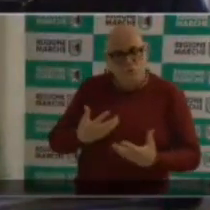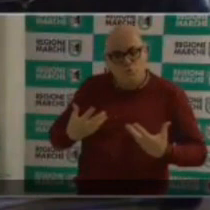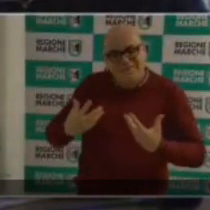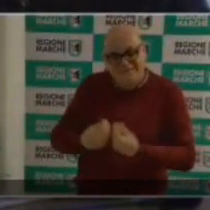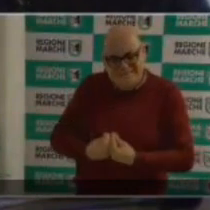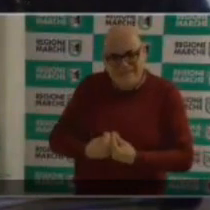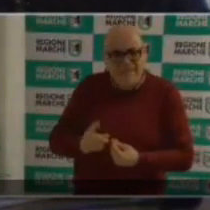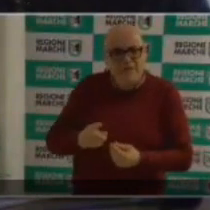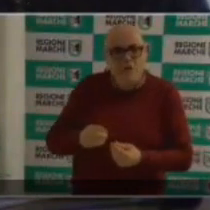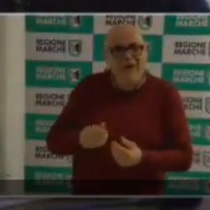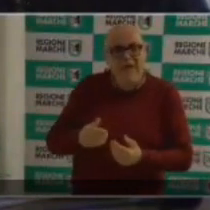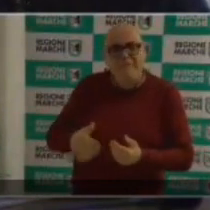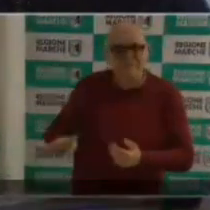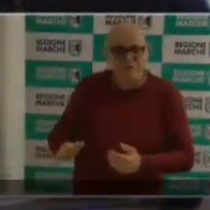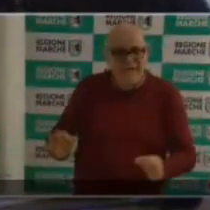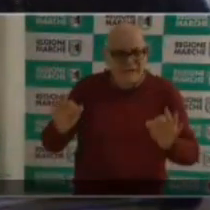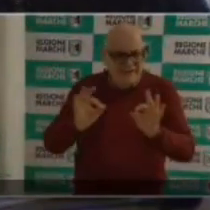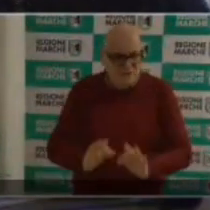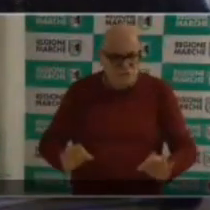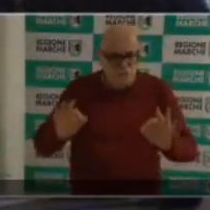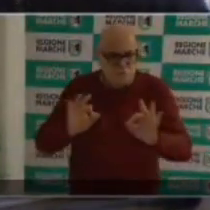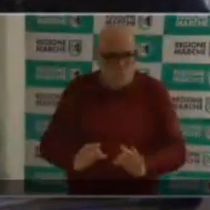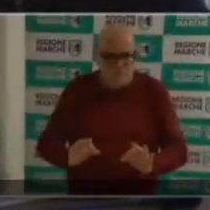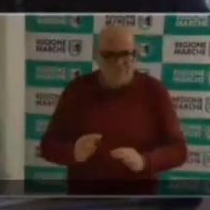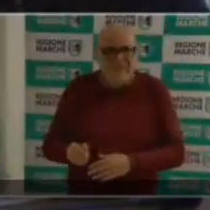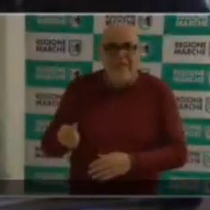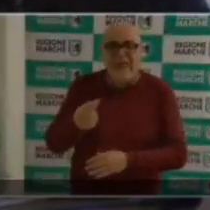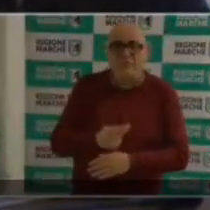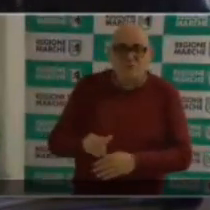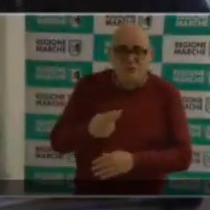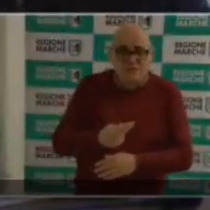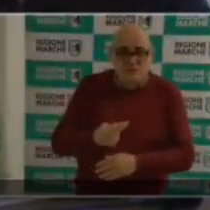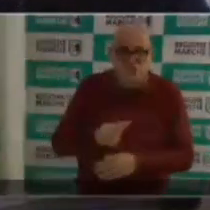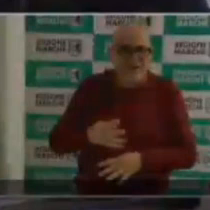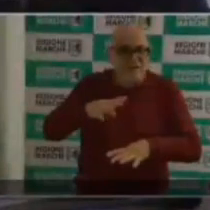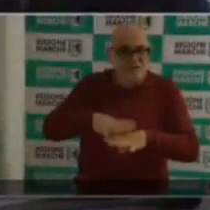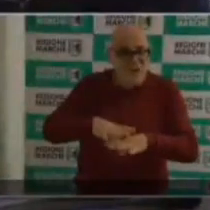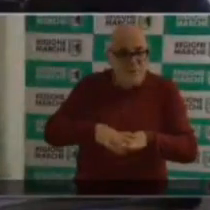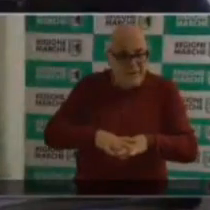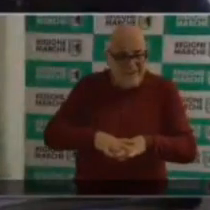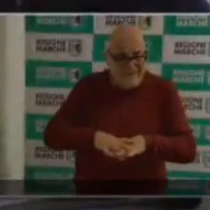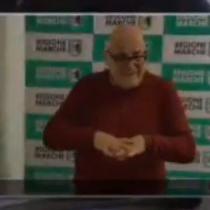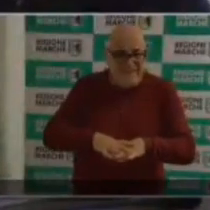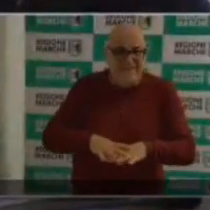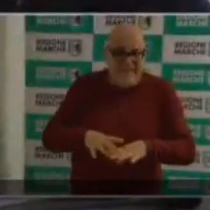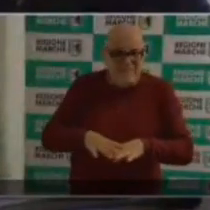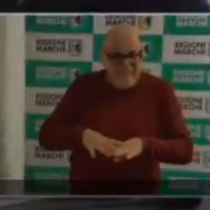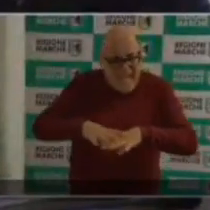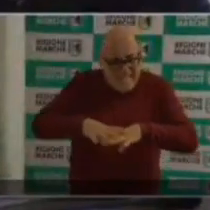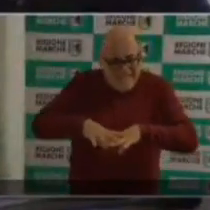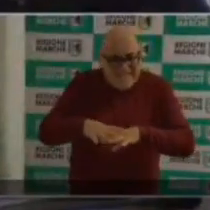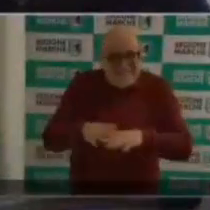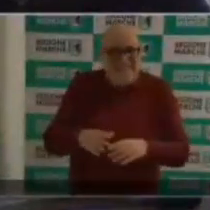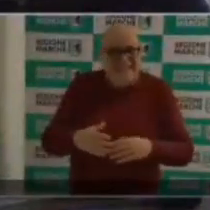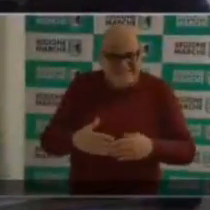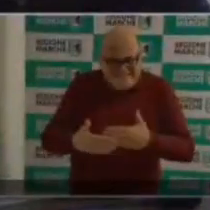indietro nessuno. La progettazione Facciamo Rete, il nome stesso, le maglie strette di questa rete servono appunto per non